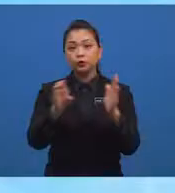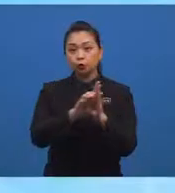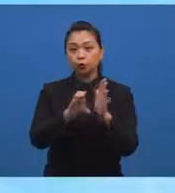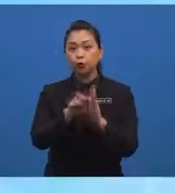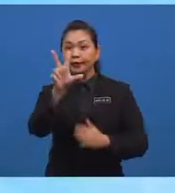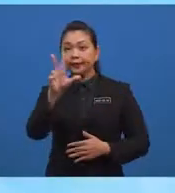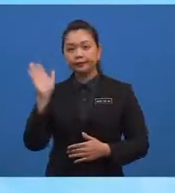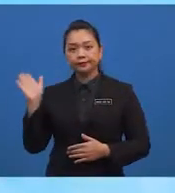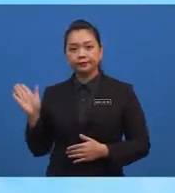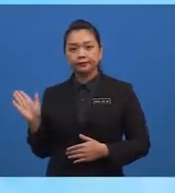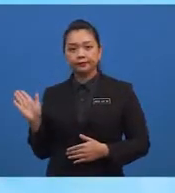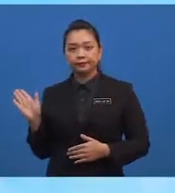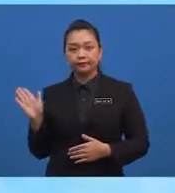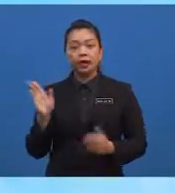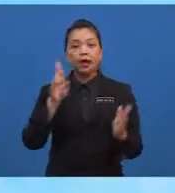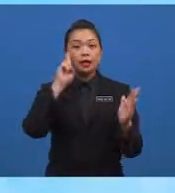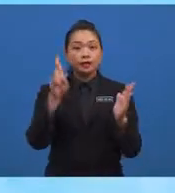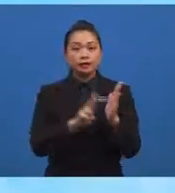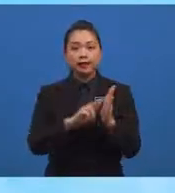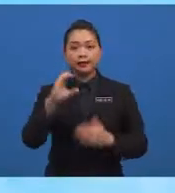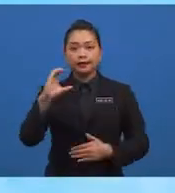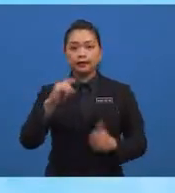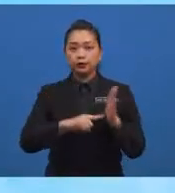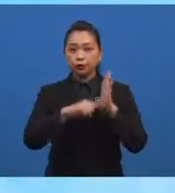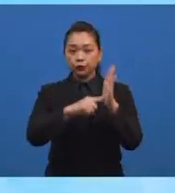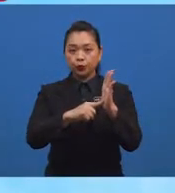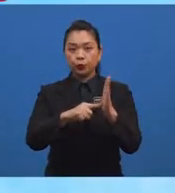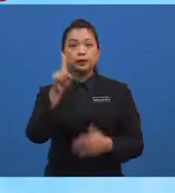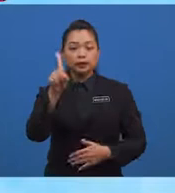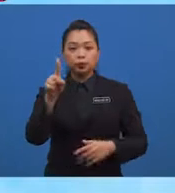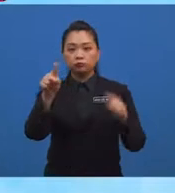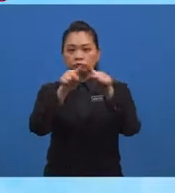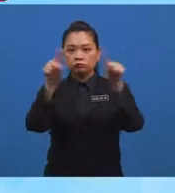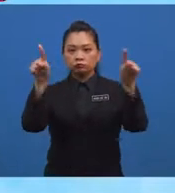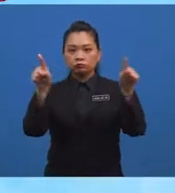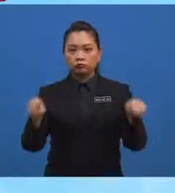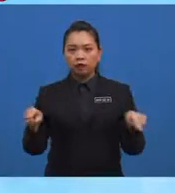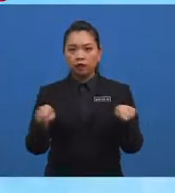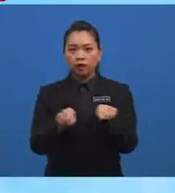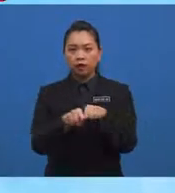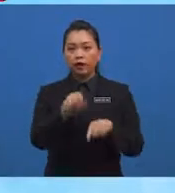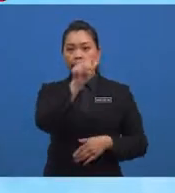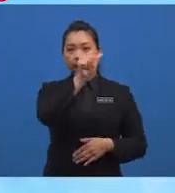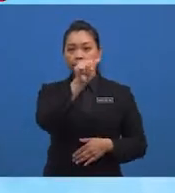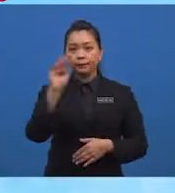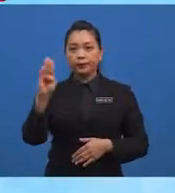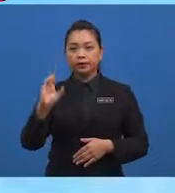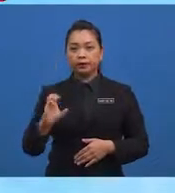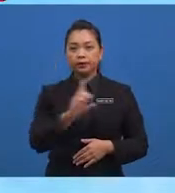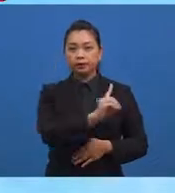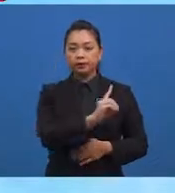ketiga. Rajah C menunjukkan sebuah segi empat tepat